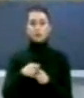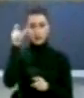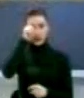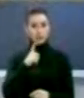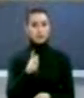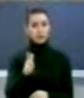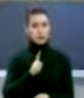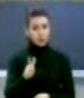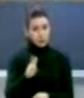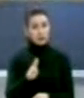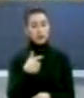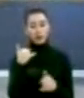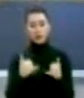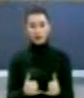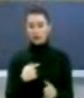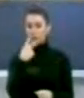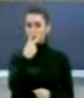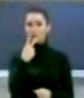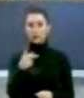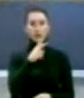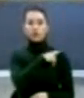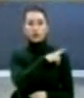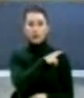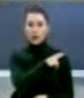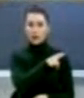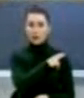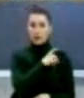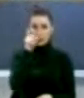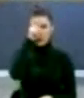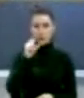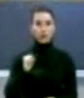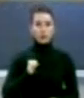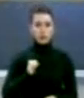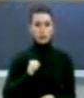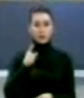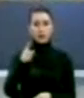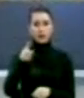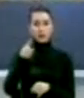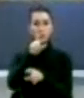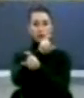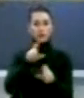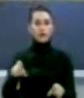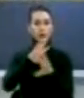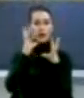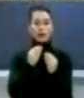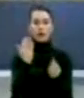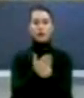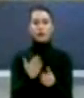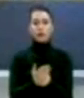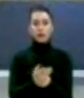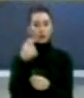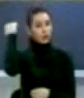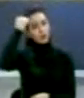Serbi në kohën kur generali i ushtrisë serbe, i cili akuzohet në mënyrë të dokumentuar për krimet luftës